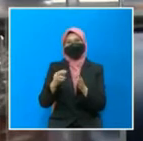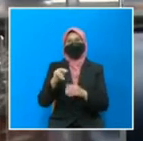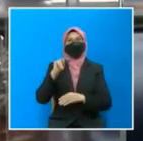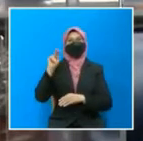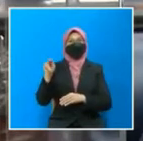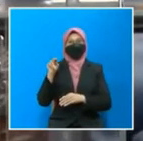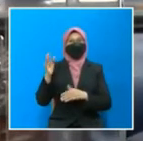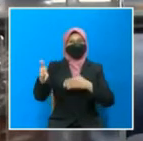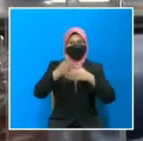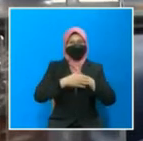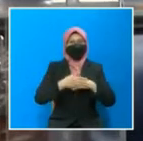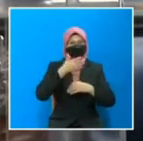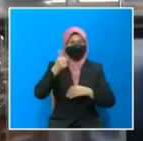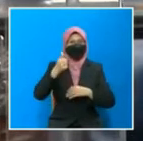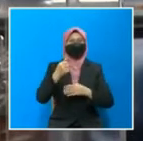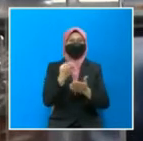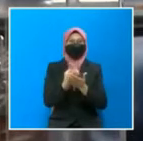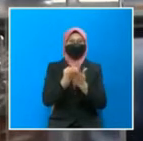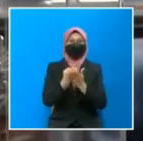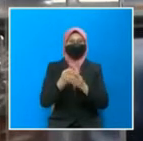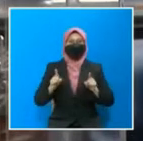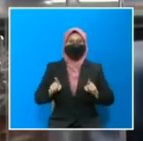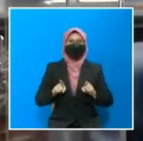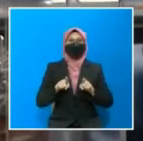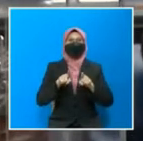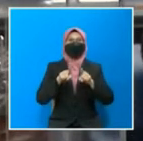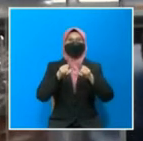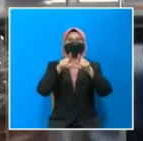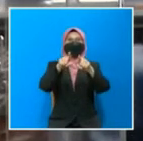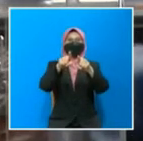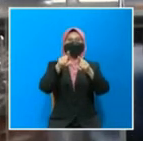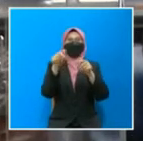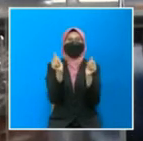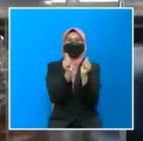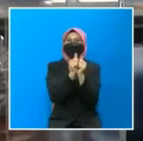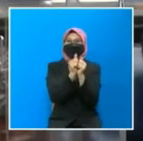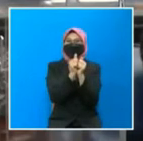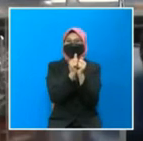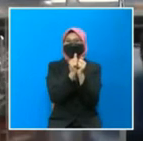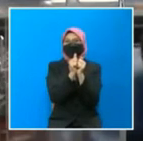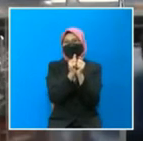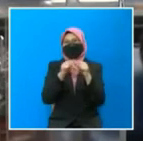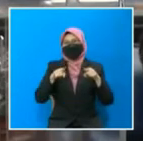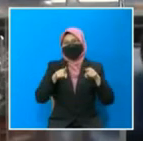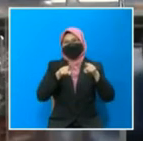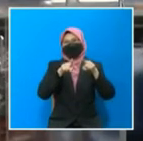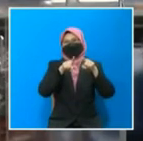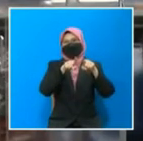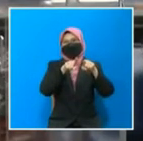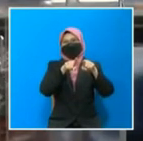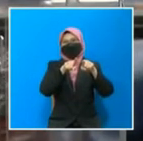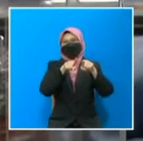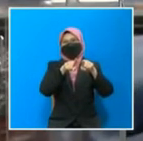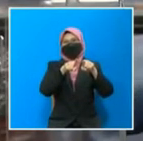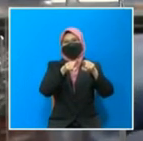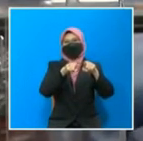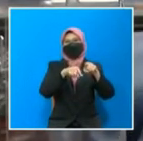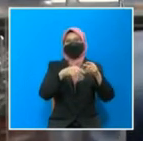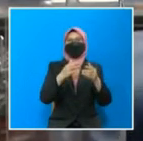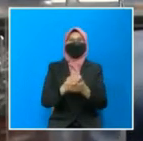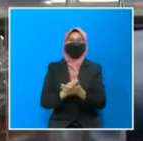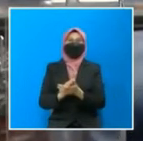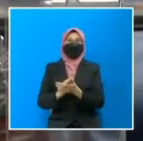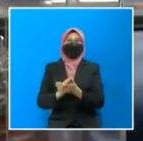ekonomi mestilah bergerak sejajar dengan bergerak daripada sekatan atau COVID